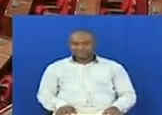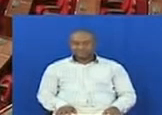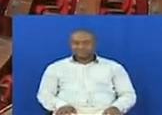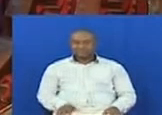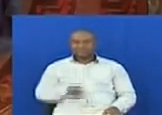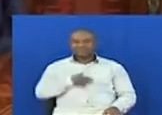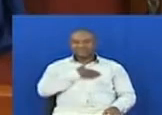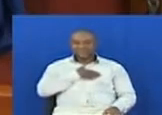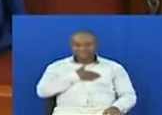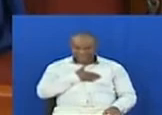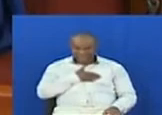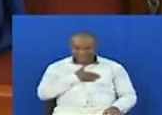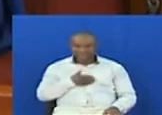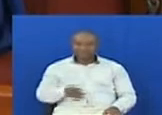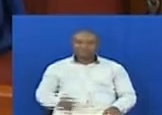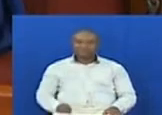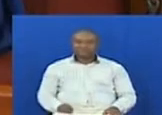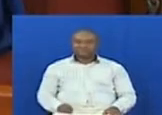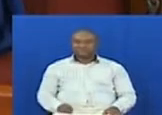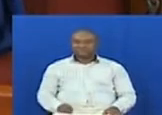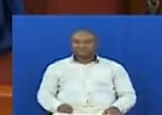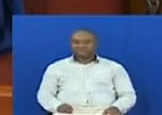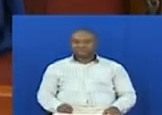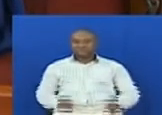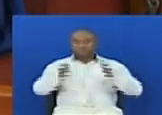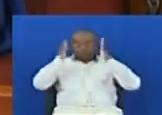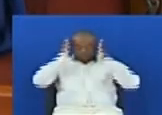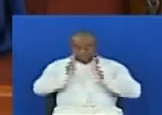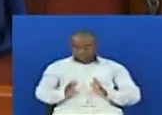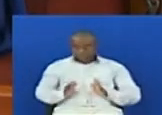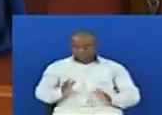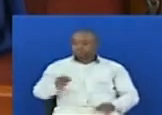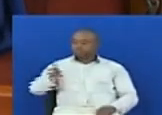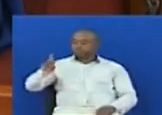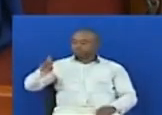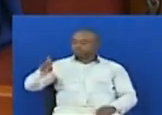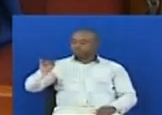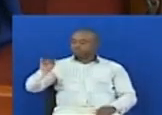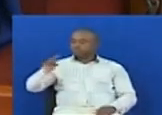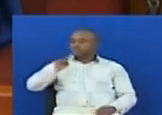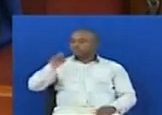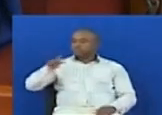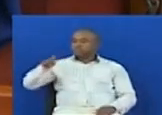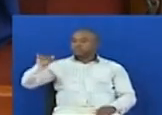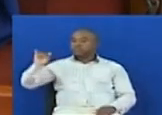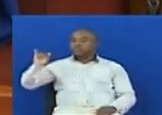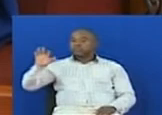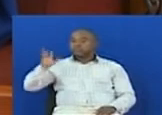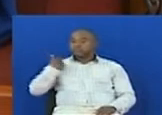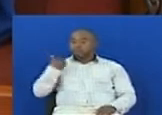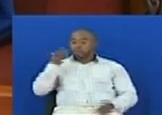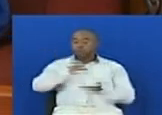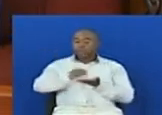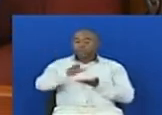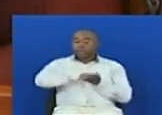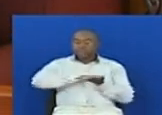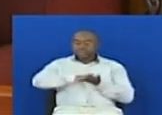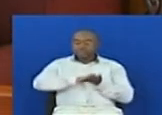Asante sana Mheshimiwa Riziki Rulida kwa kutuwekea msingi wa majadiliano yetu.